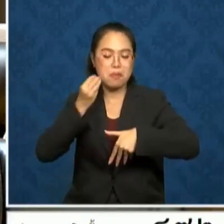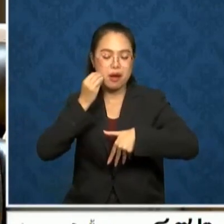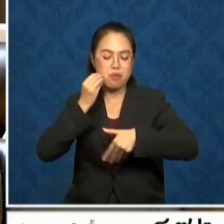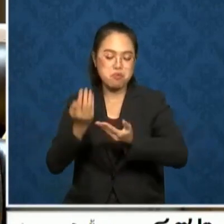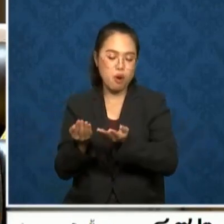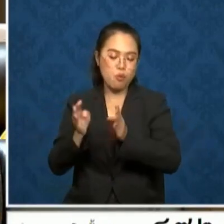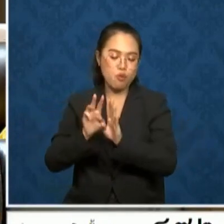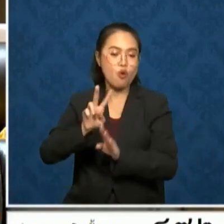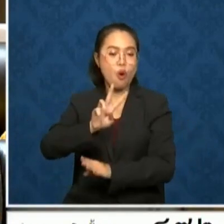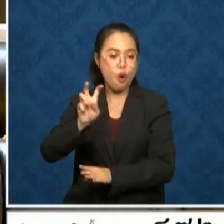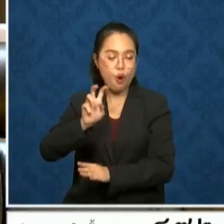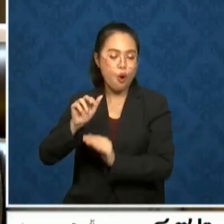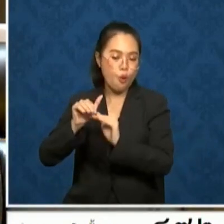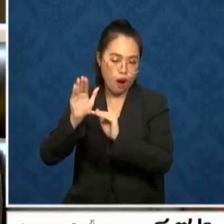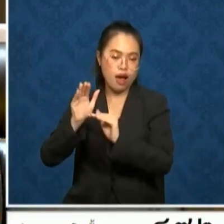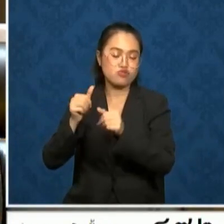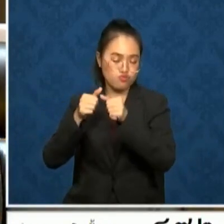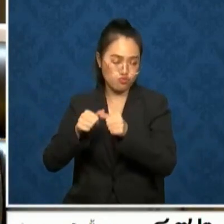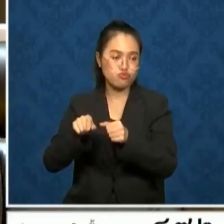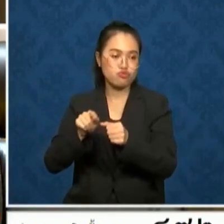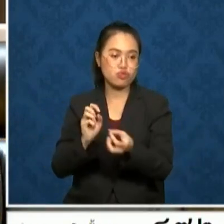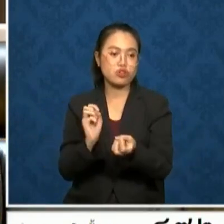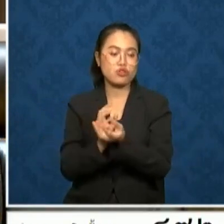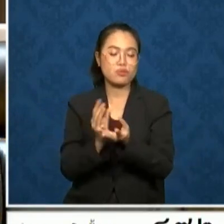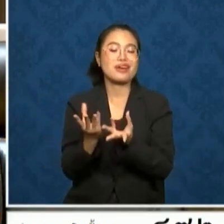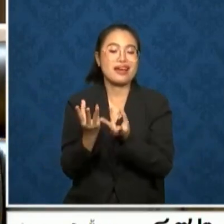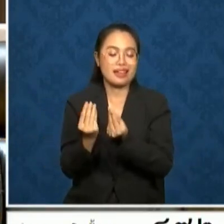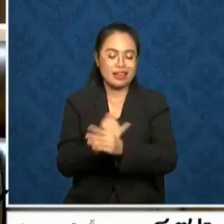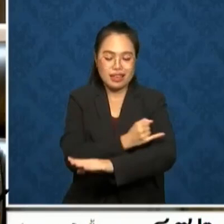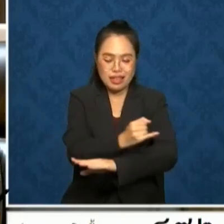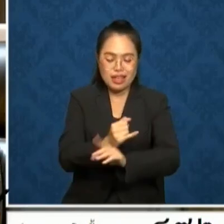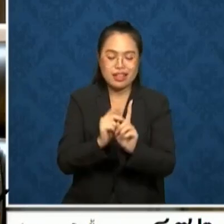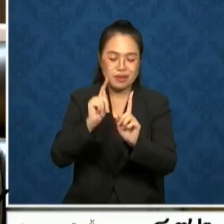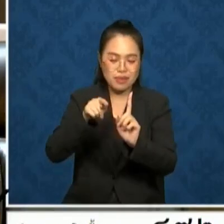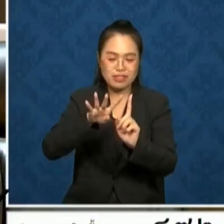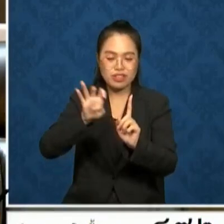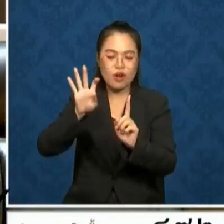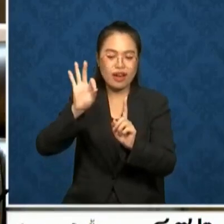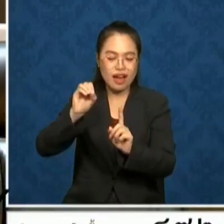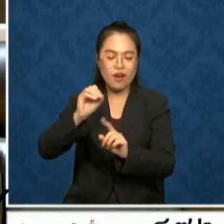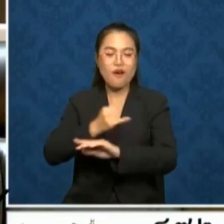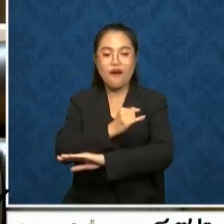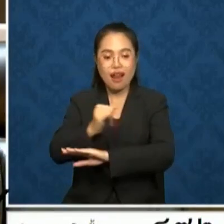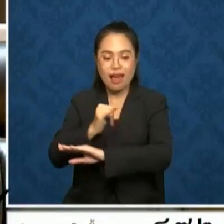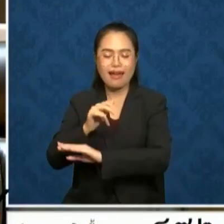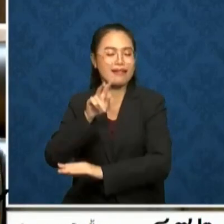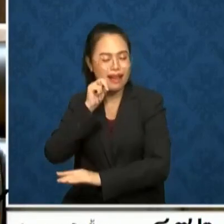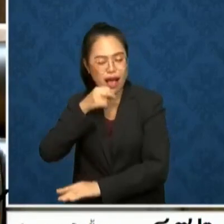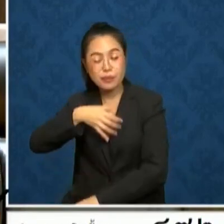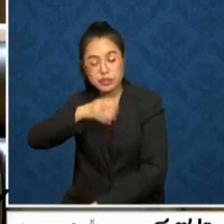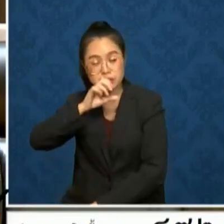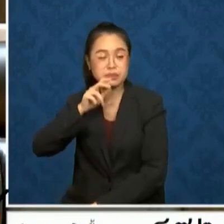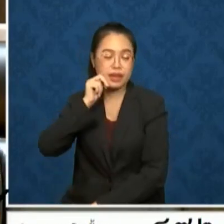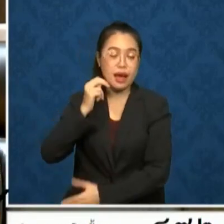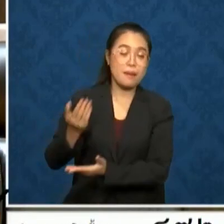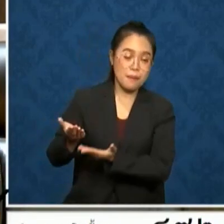ที่ 1,409 ไร่ขาดแคลนทั้งน้ำอุปโภคบริโภคและน้ำที่ใ